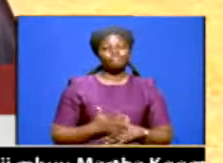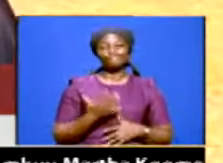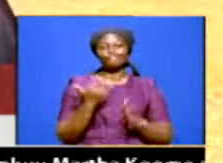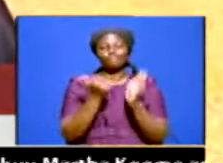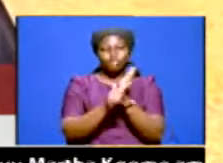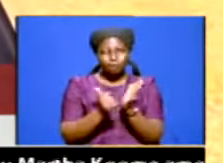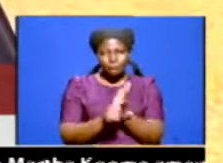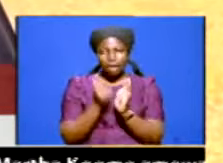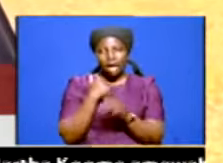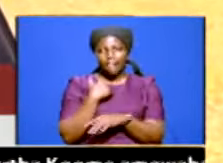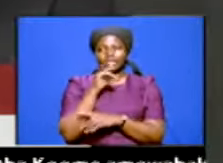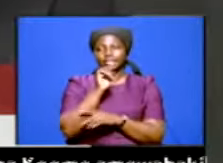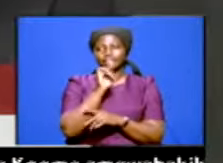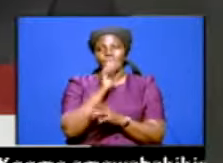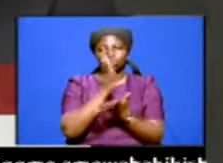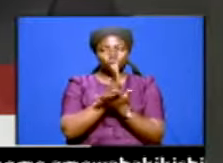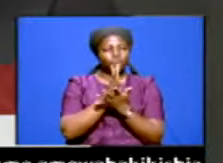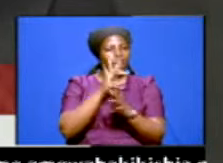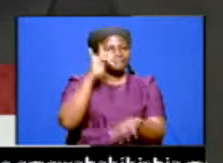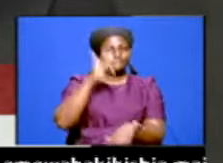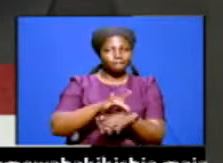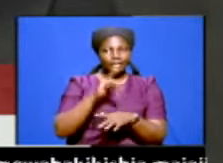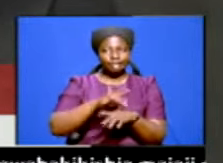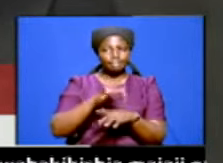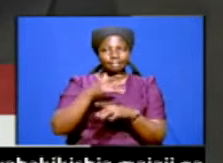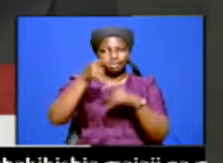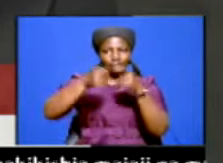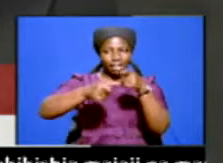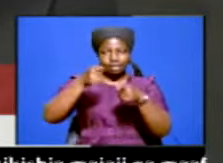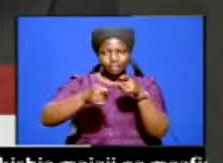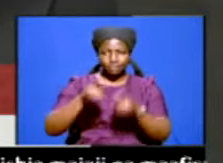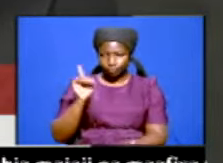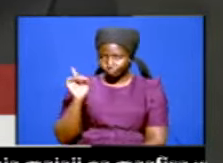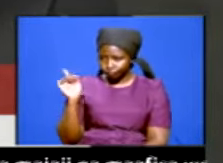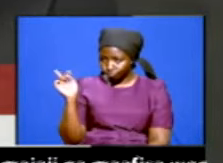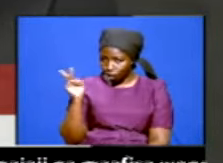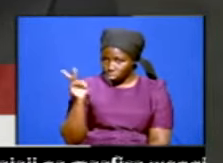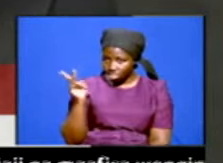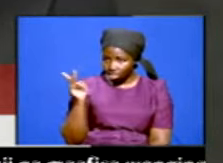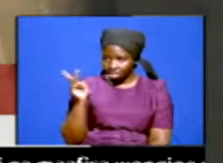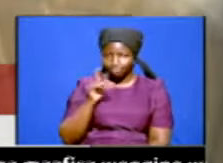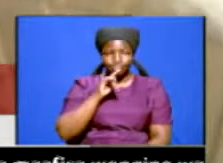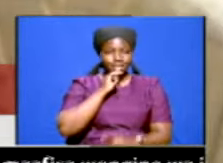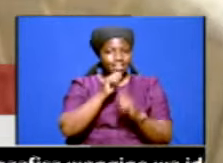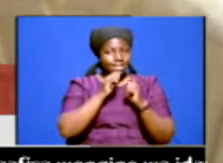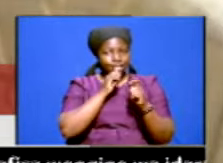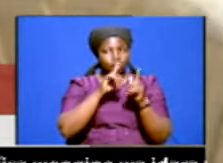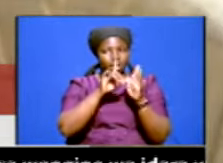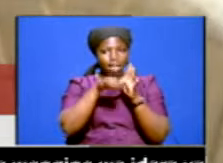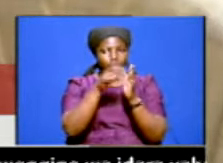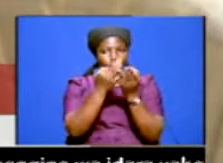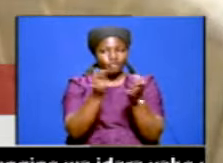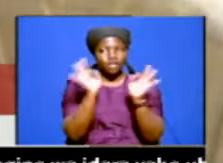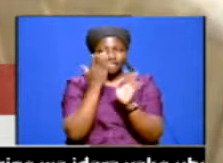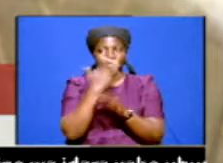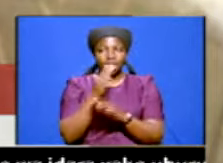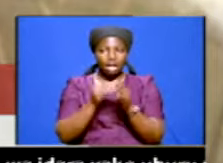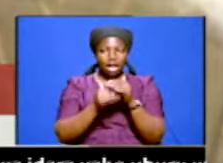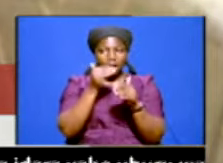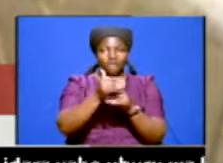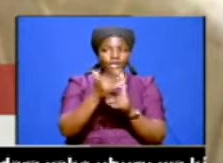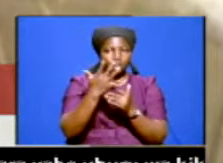very heart of justice. Mchelule na Chitembwe walihojiwa na kuachiliwa baada ya shughuli ya kutafuta